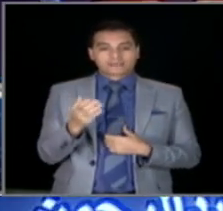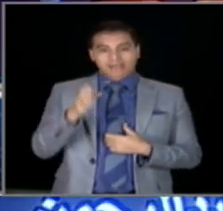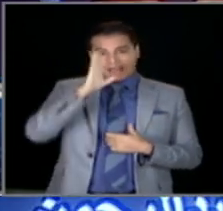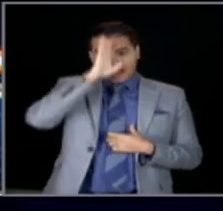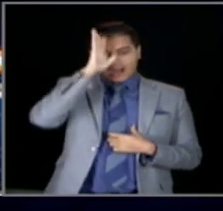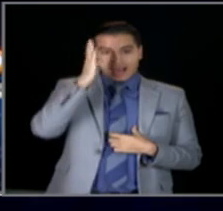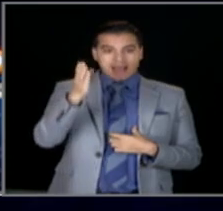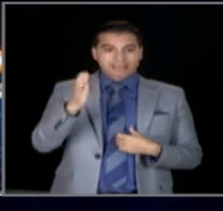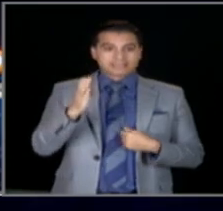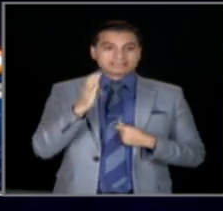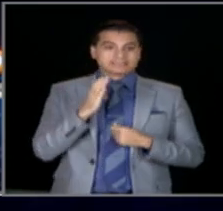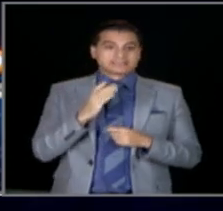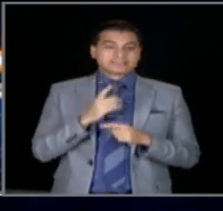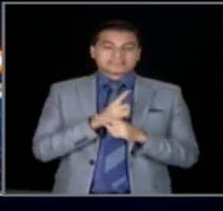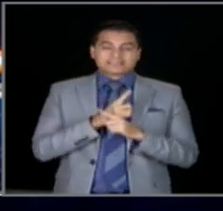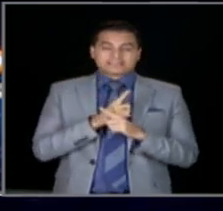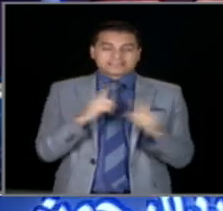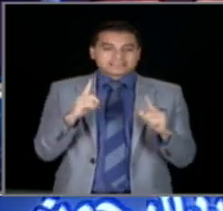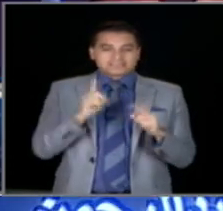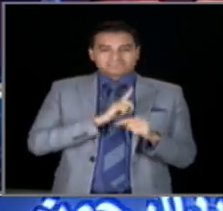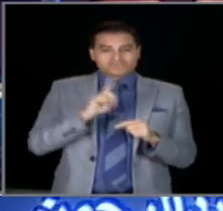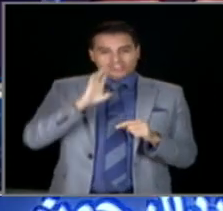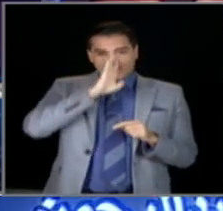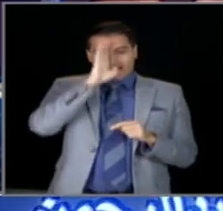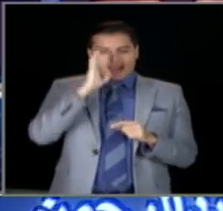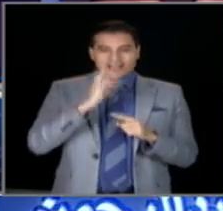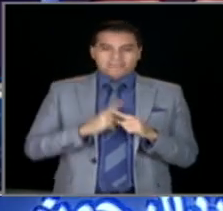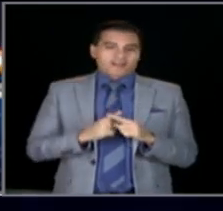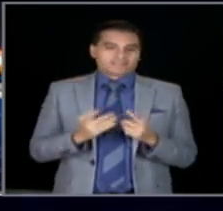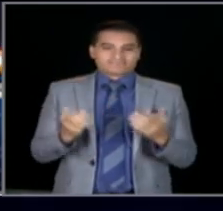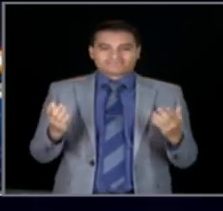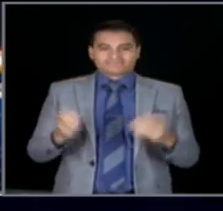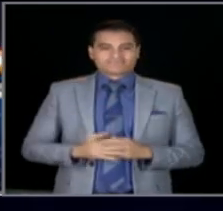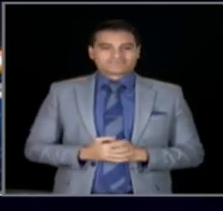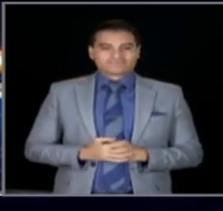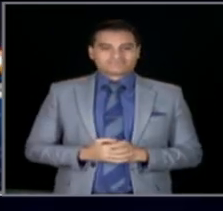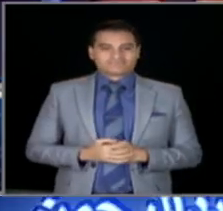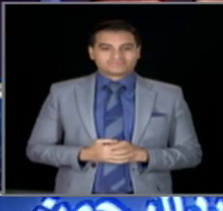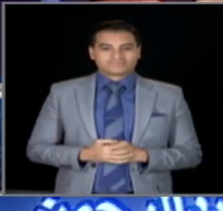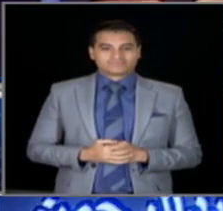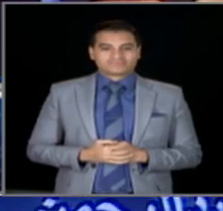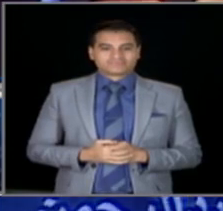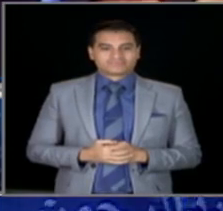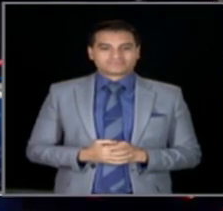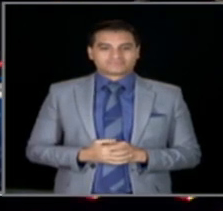العراق. مش العراق، مش العراق. إجابة